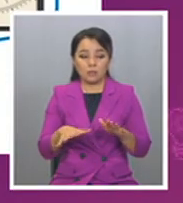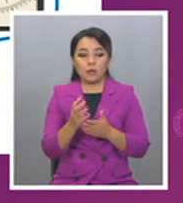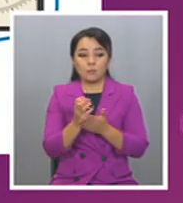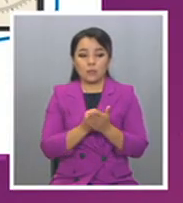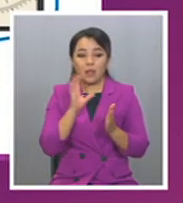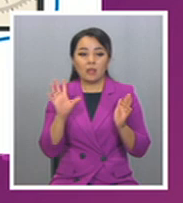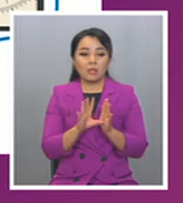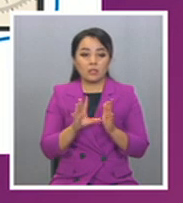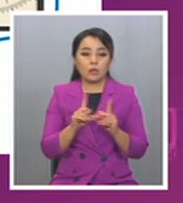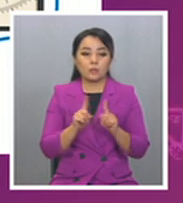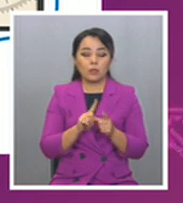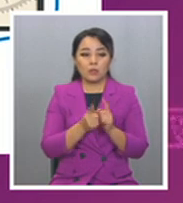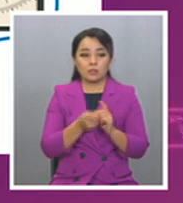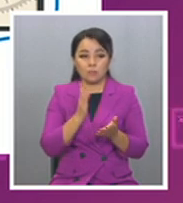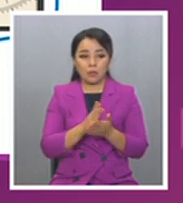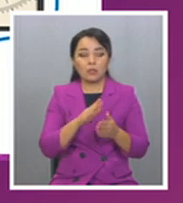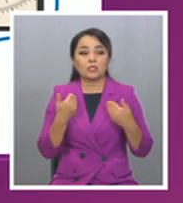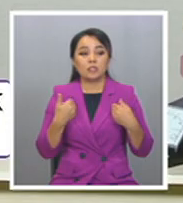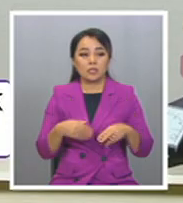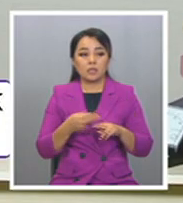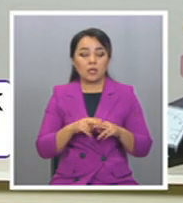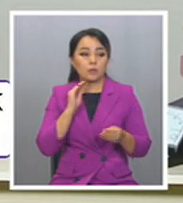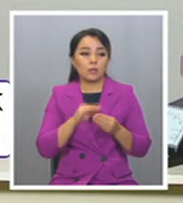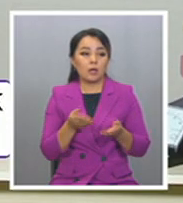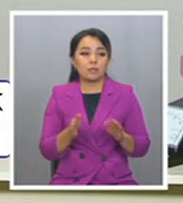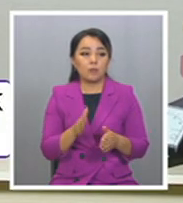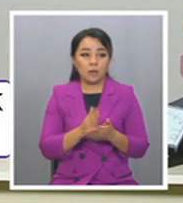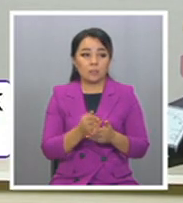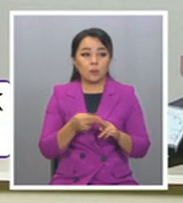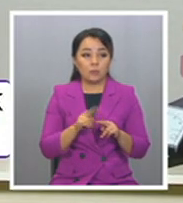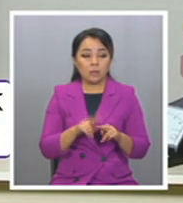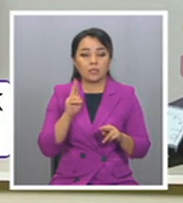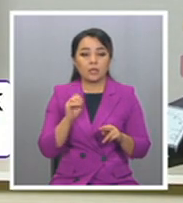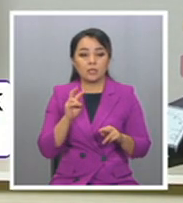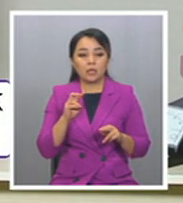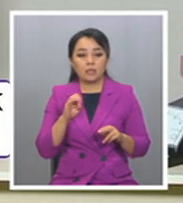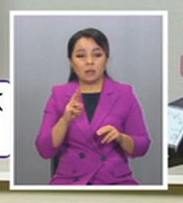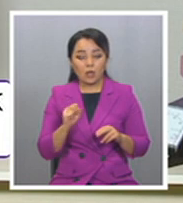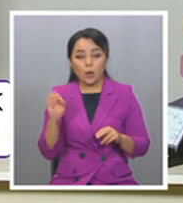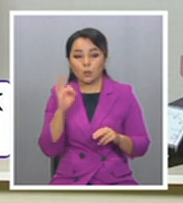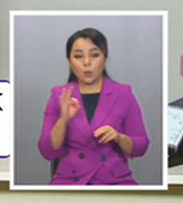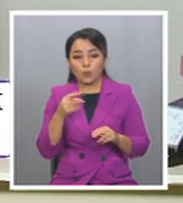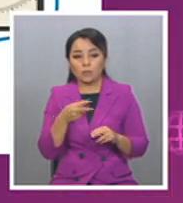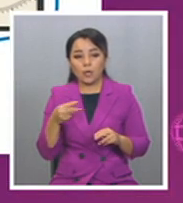мәнге ие болады. Денені біз ұстап тұрған соң, ол жердегі кинетикалық энергия нөлге тең болады.